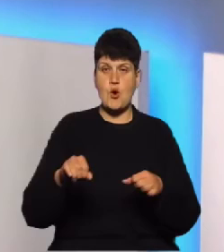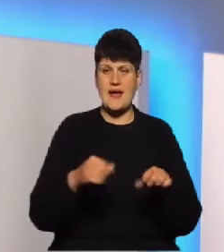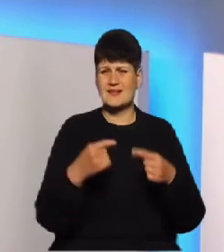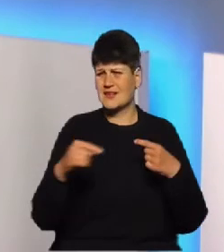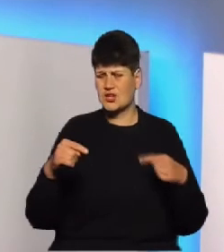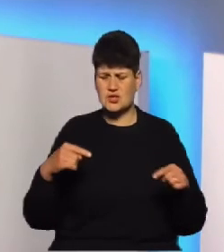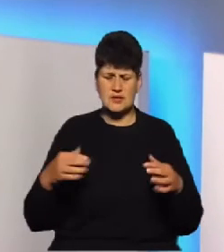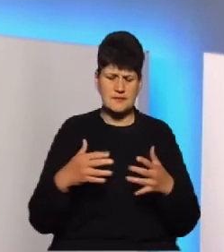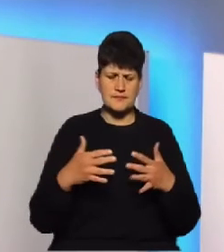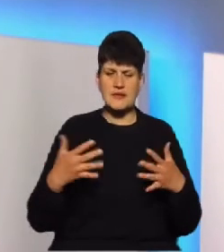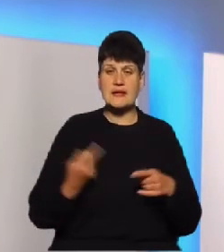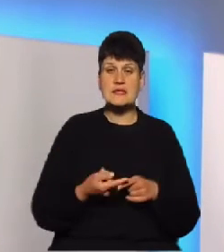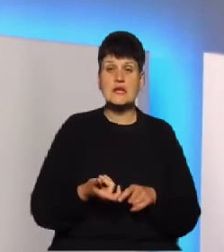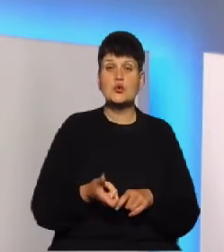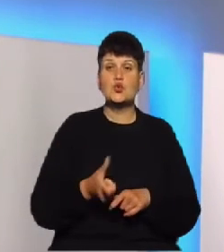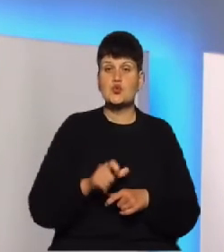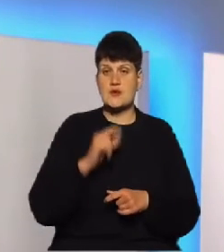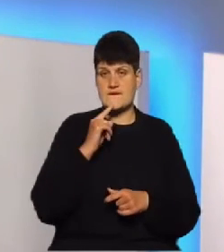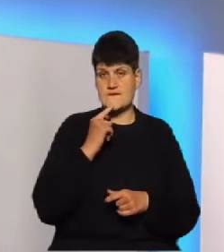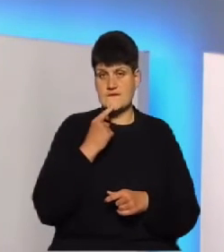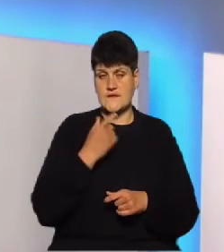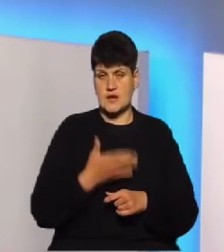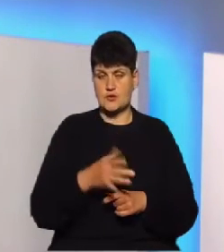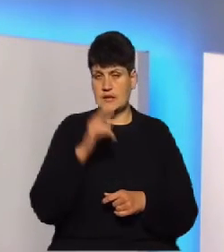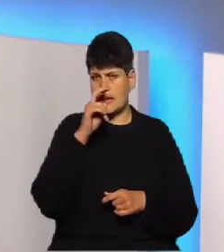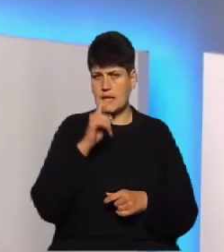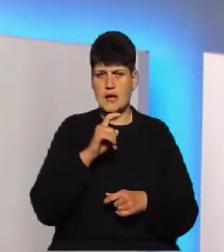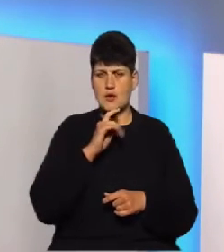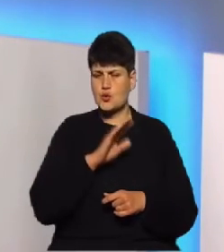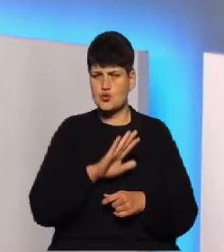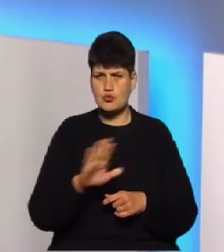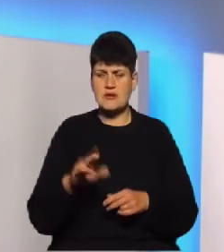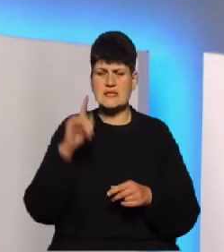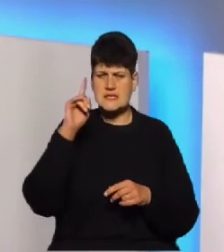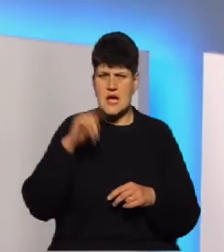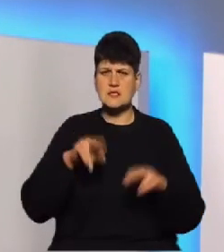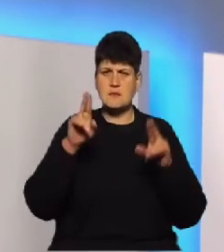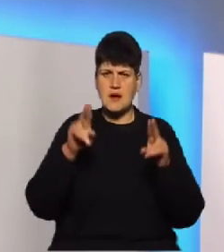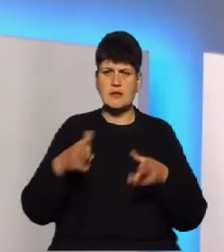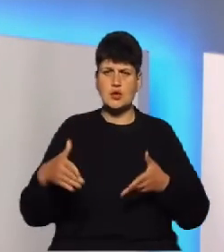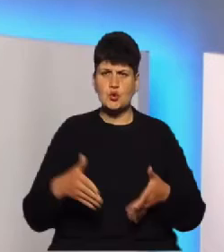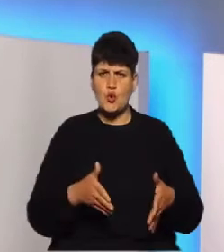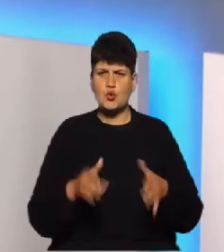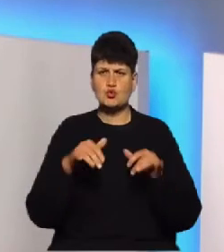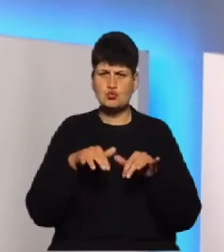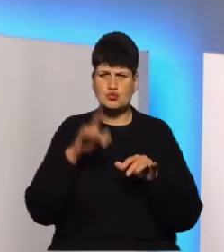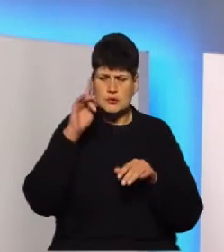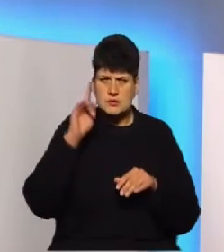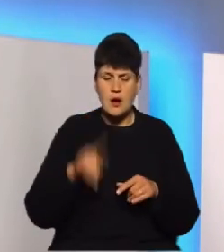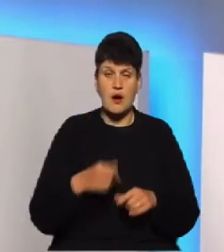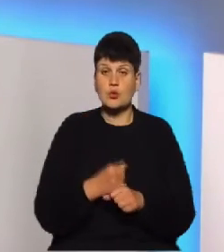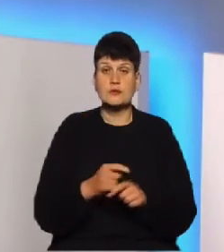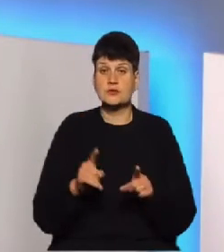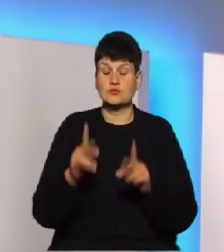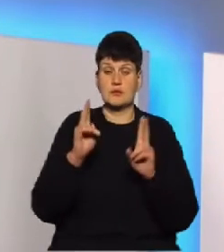просто дуже важко. Тому що ти не розумієш, просто знаючи правила дорожнього руху, ти не розумієш, що маєш робити. Розумієте, тобто як себе вести на прозначній дорозі, я, наприклад,